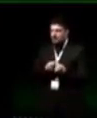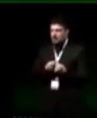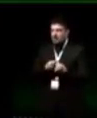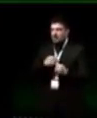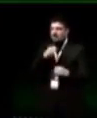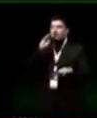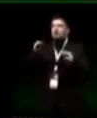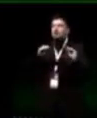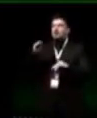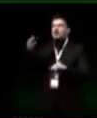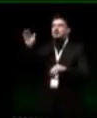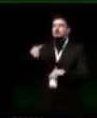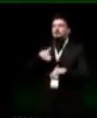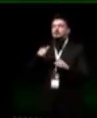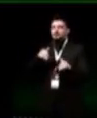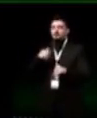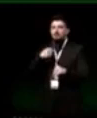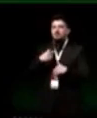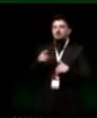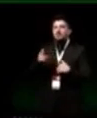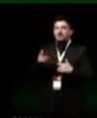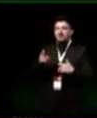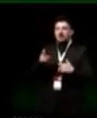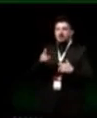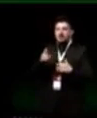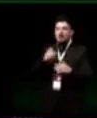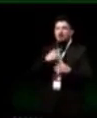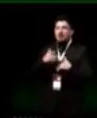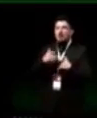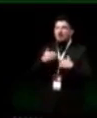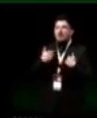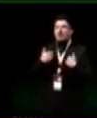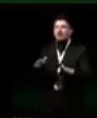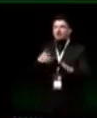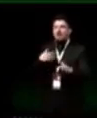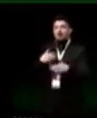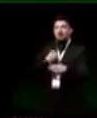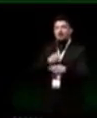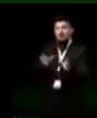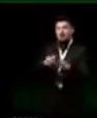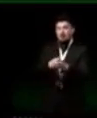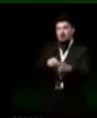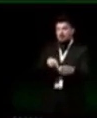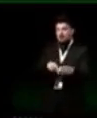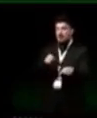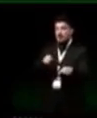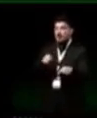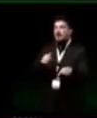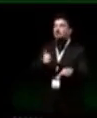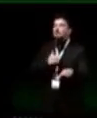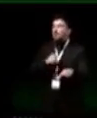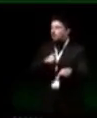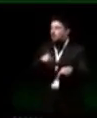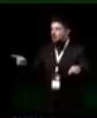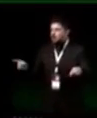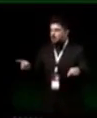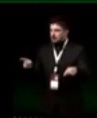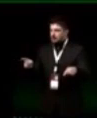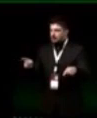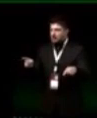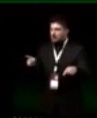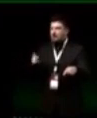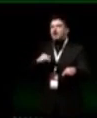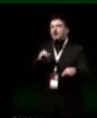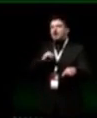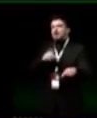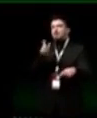tutti e a ciascuno: non private questa comunità del vostro talento, del vostro io. E bisogna dire noi, e bisogna far risuonare in modo diverso la parola io.